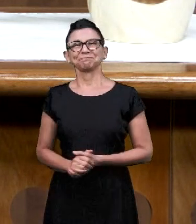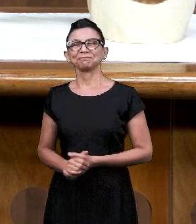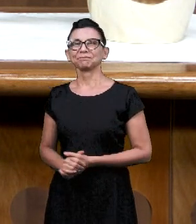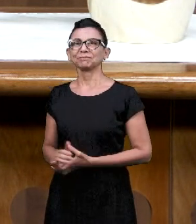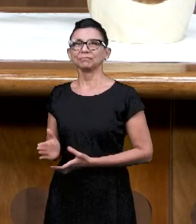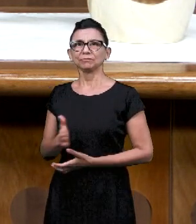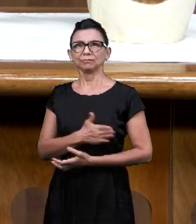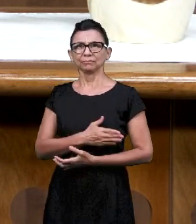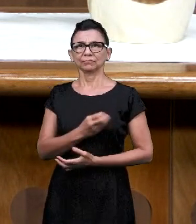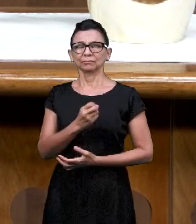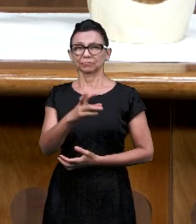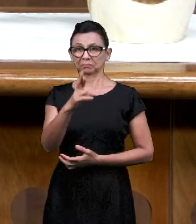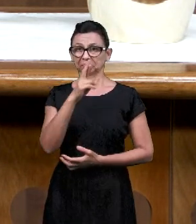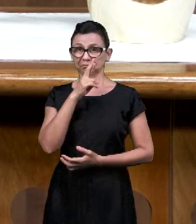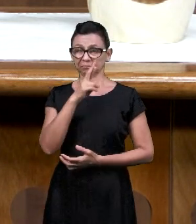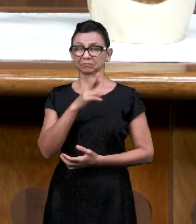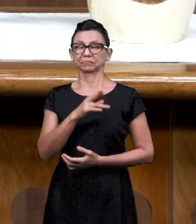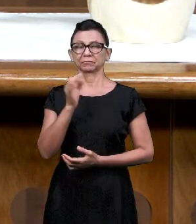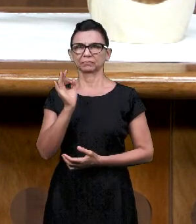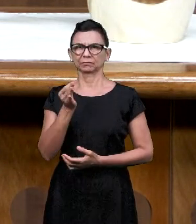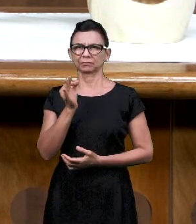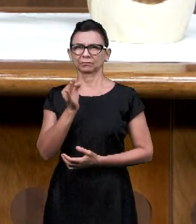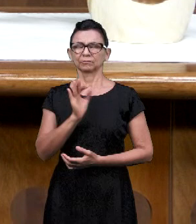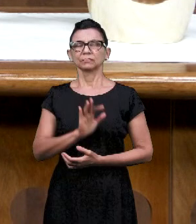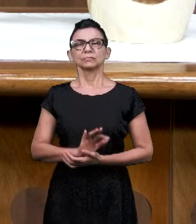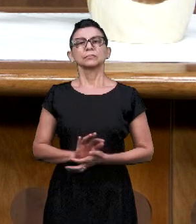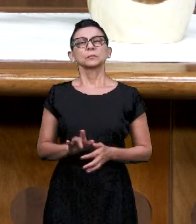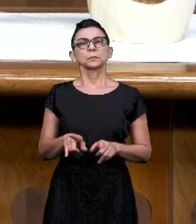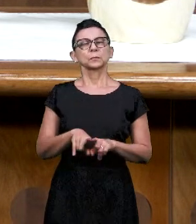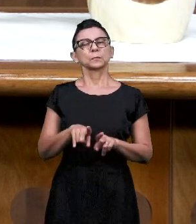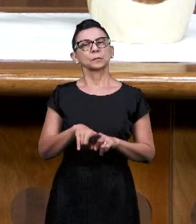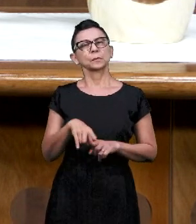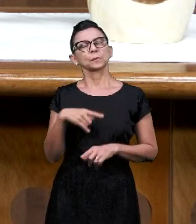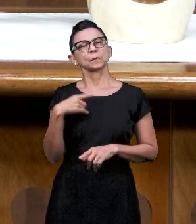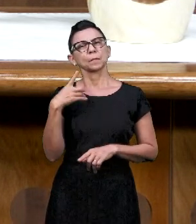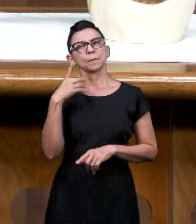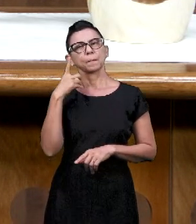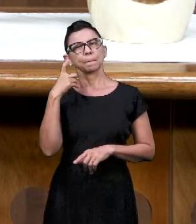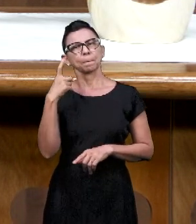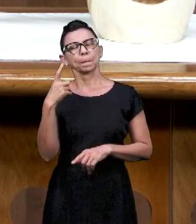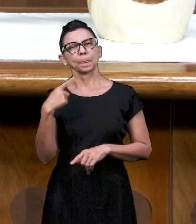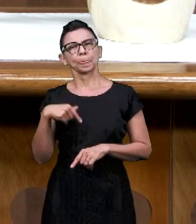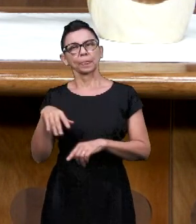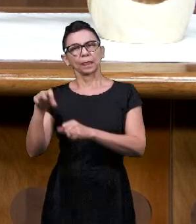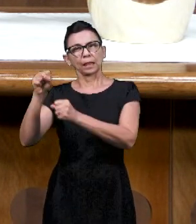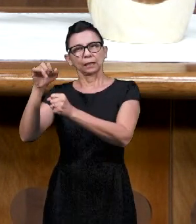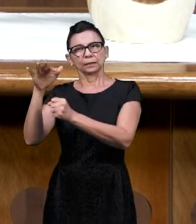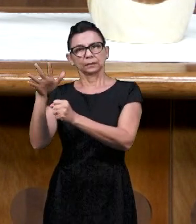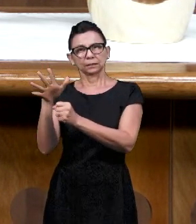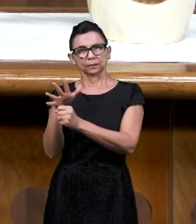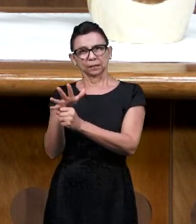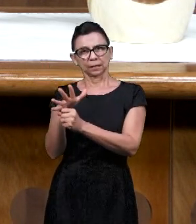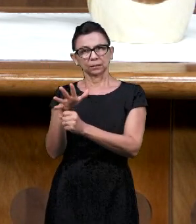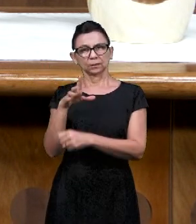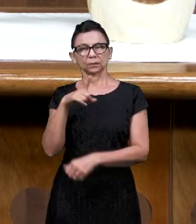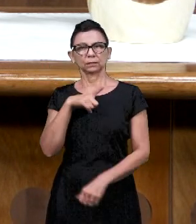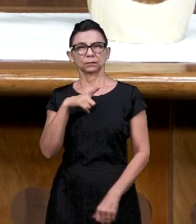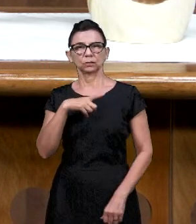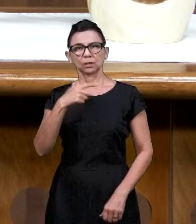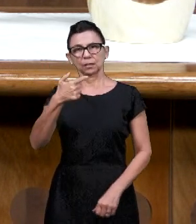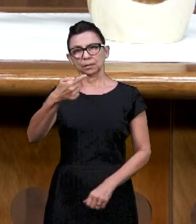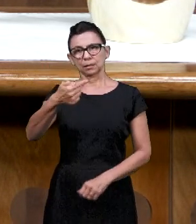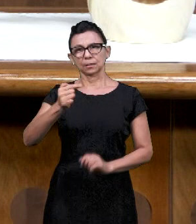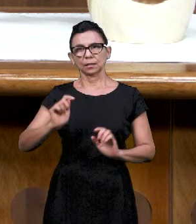ferme y attire notre attention du fait qu'en Sardes, il y avait la présence des sept esprits de Dieu. Et ceux qui Sardes